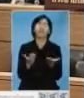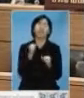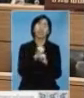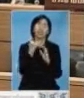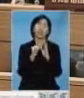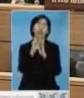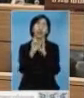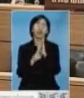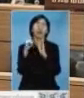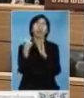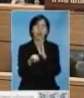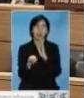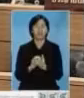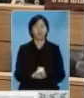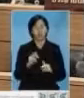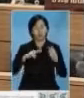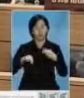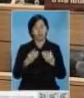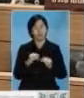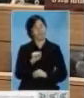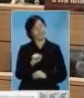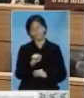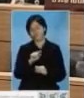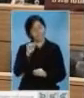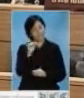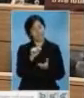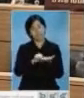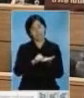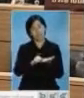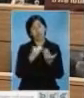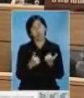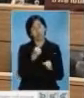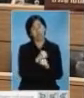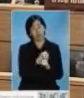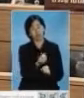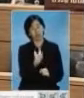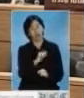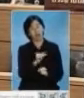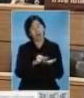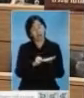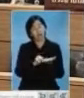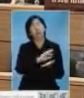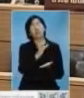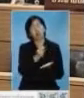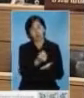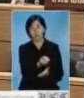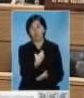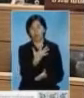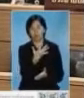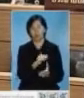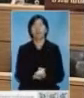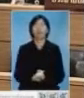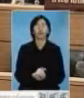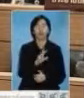เบียบผู้ตรวจการแผ่นดินก็สั่งให้มีการแก้ไขจนเวลานี้ก็ไม่ยอมตอบกลับมาว่าจะแก้ไขเมื่อไหร่มา